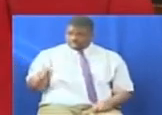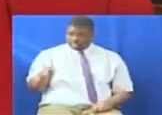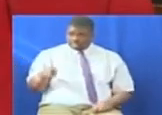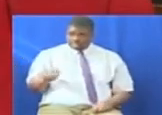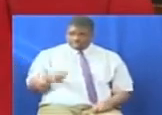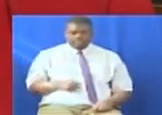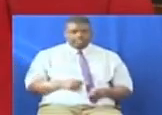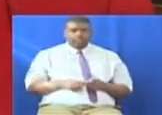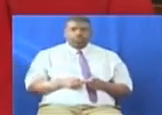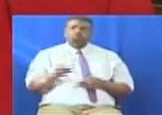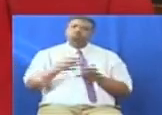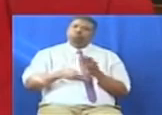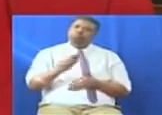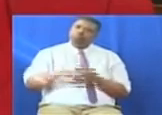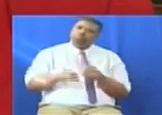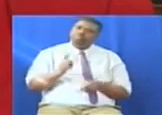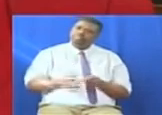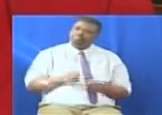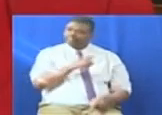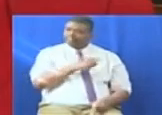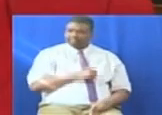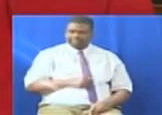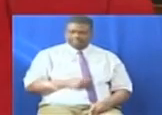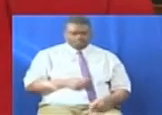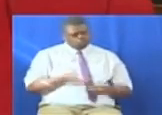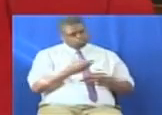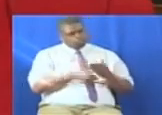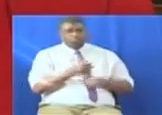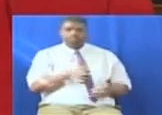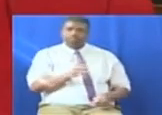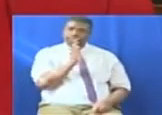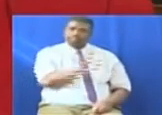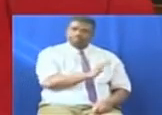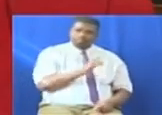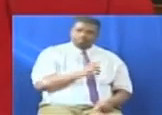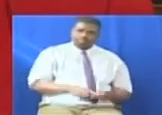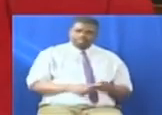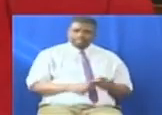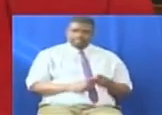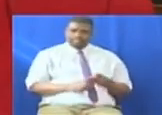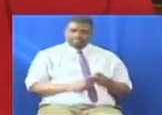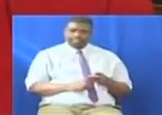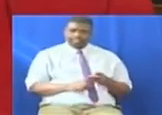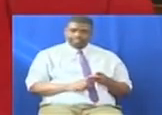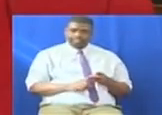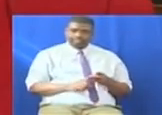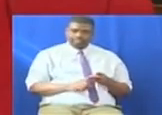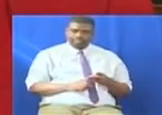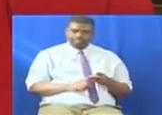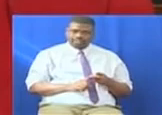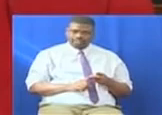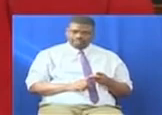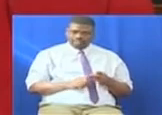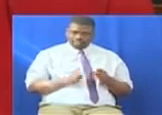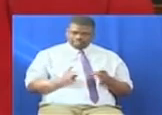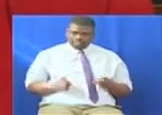fungua uchumi. Na hawa ndio watu ambao uchumi zao zina resilience, zinaweza zika absorb